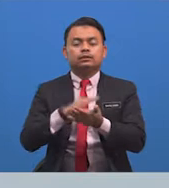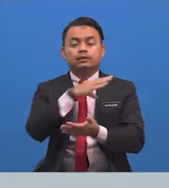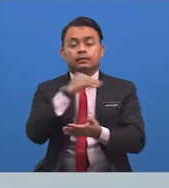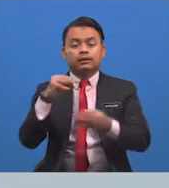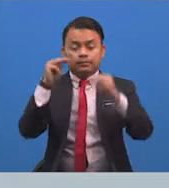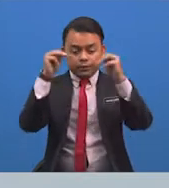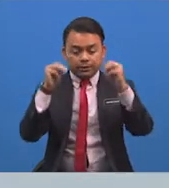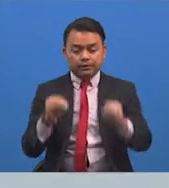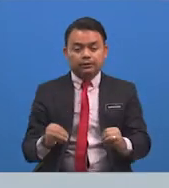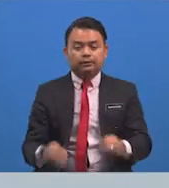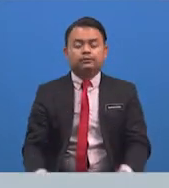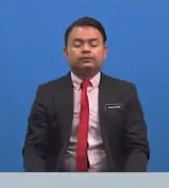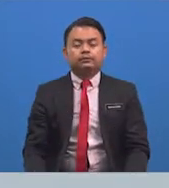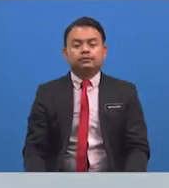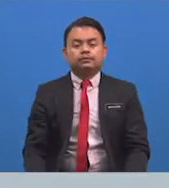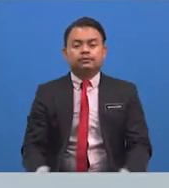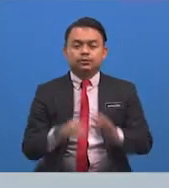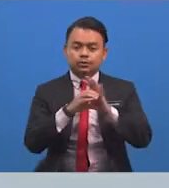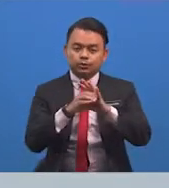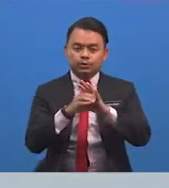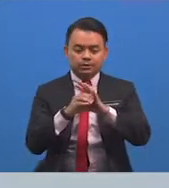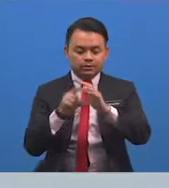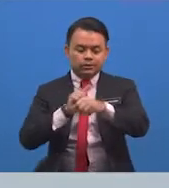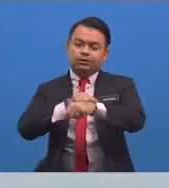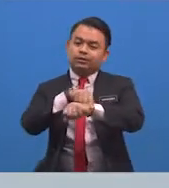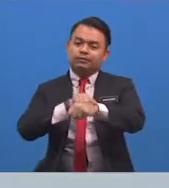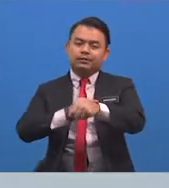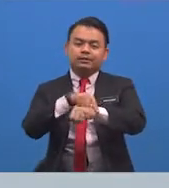contohnya mata pelajaran geografi.